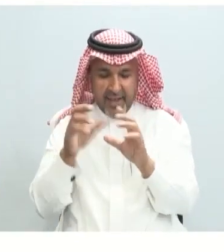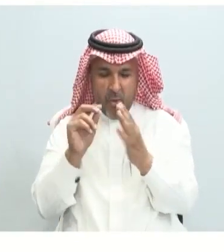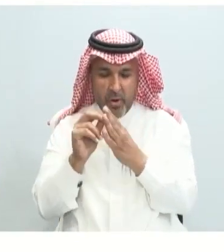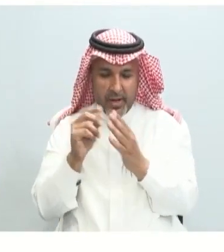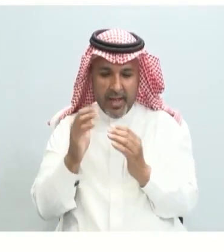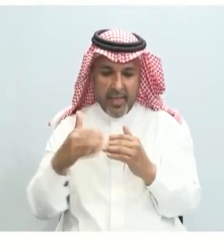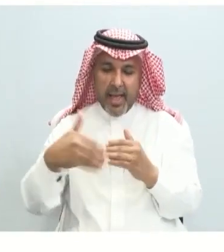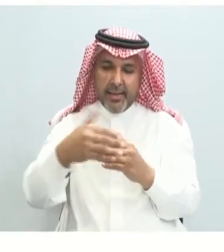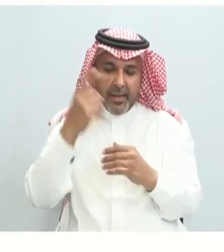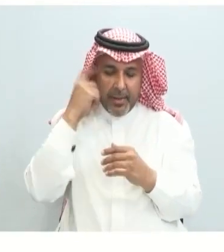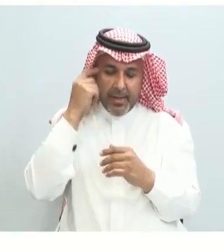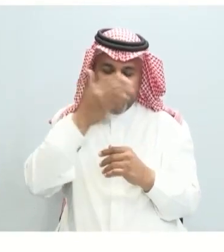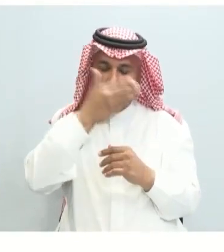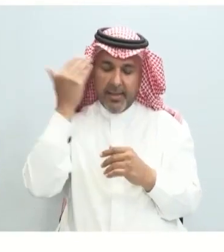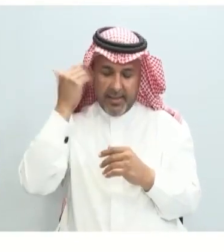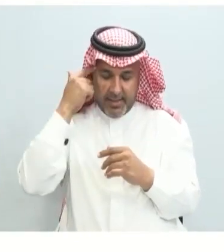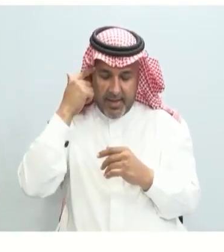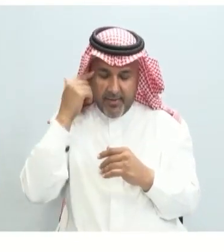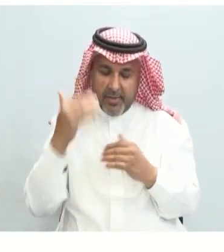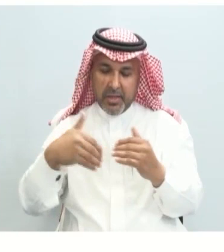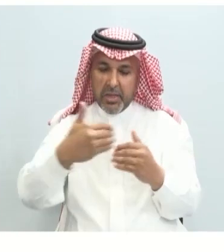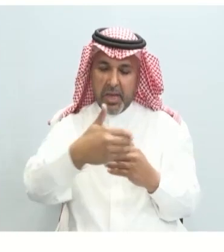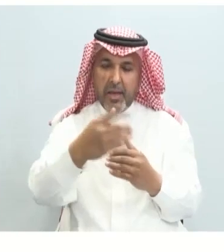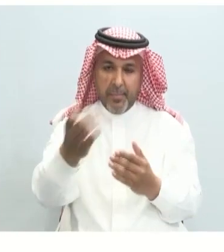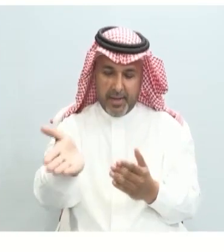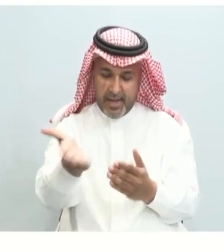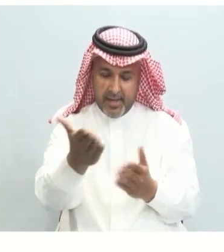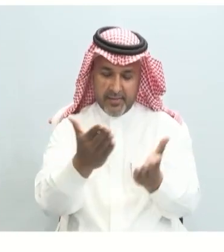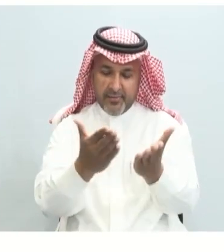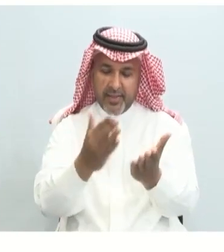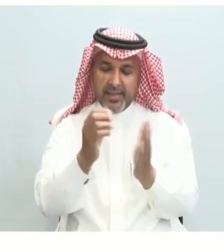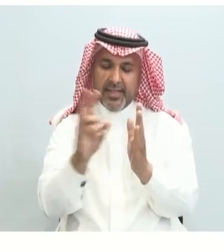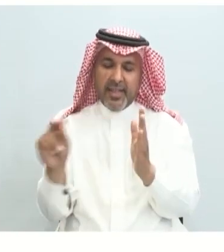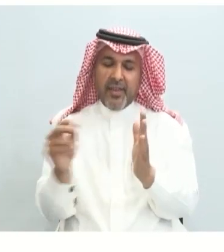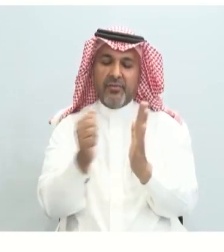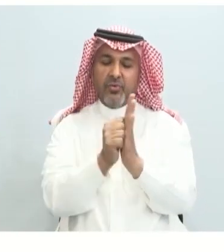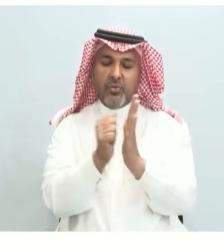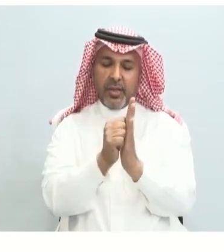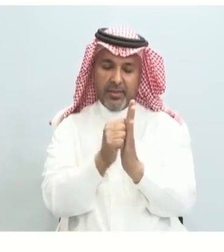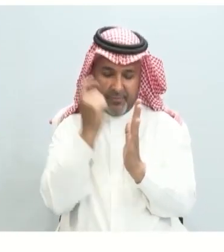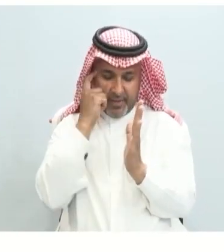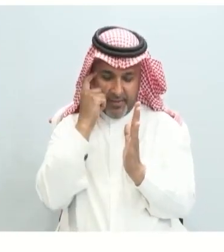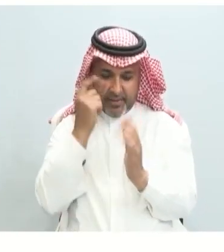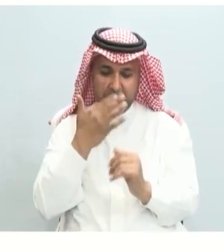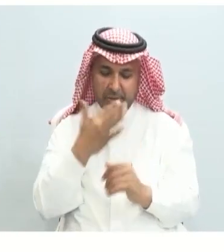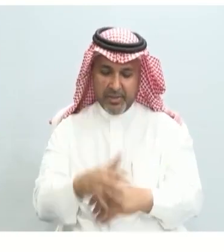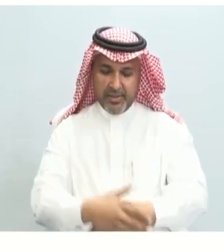السي على السي خلاص قانون الجيوب هو اللي بيحل لي مثلا هذه المساله ما احتاج هنا قانون جيوب التمام